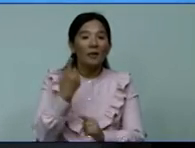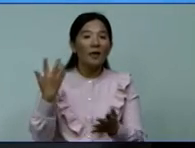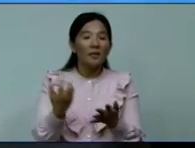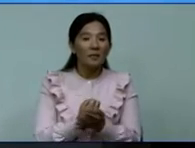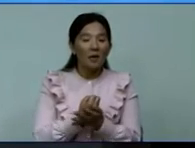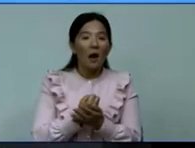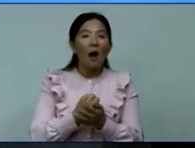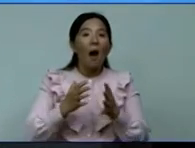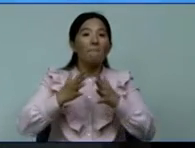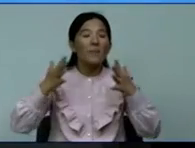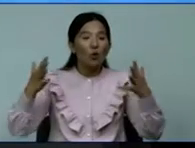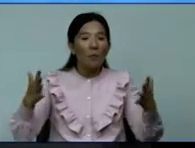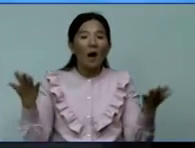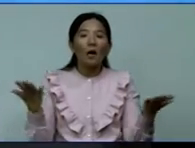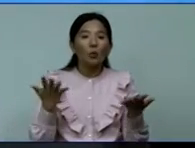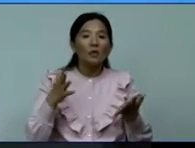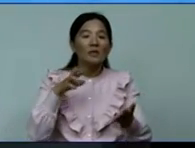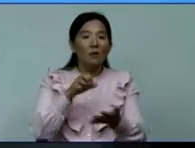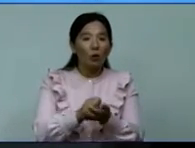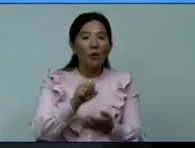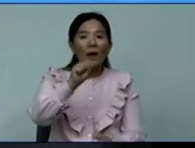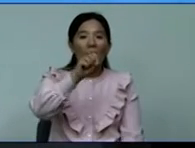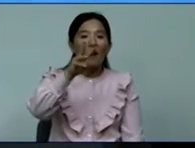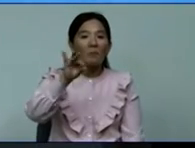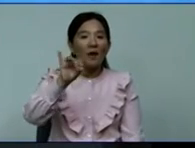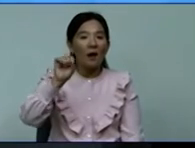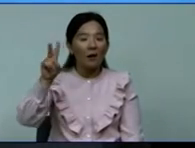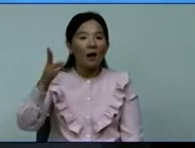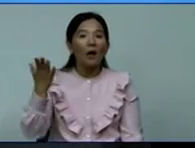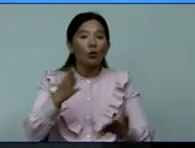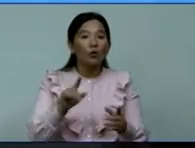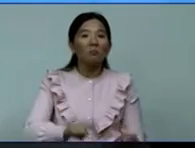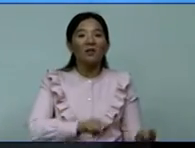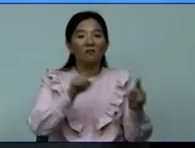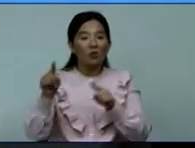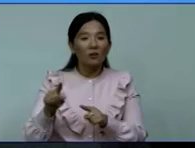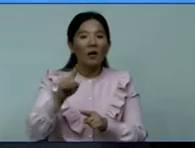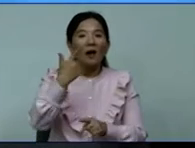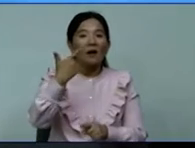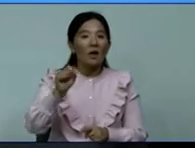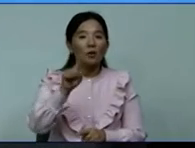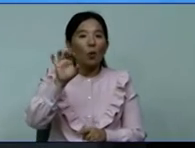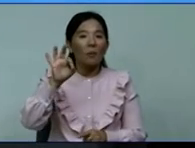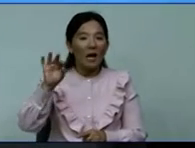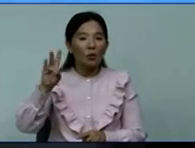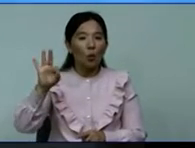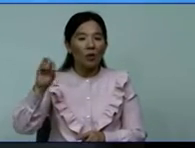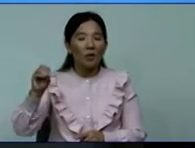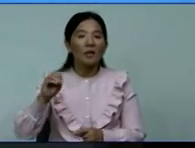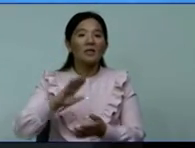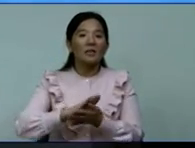объем, который займет аммиак, который переведен в газообразное состояние.